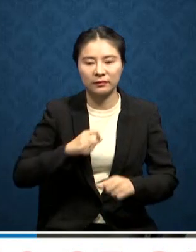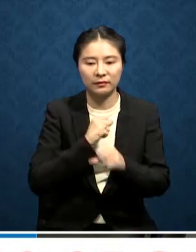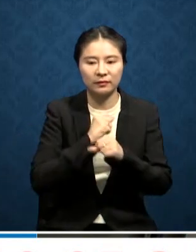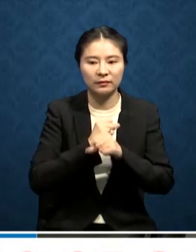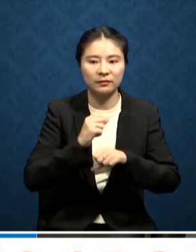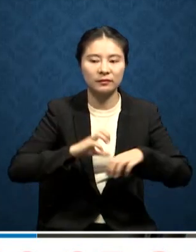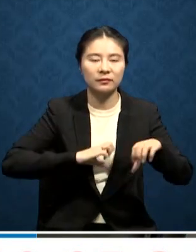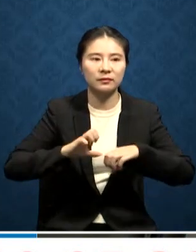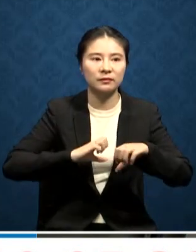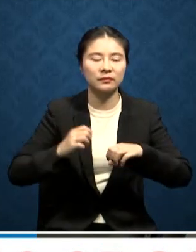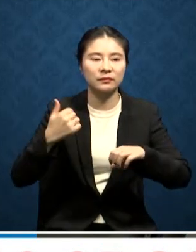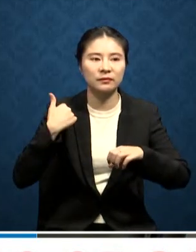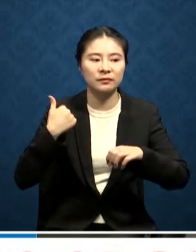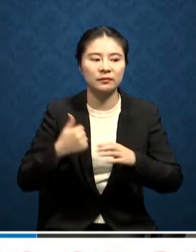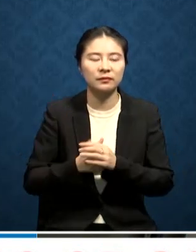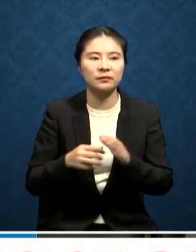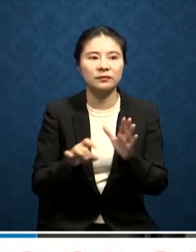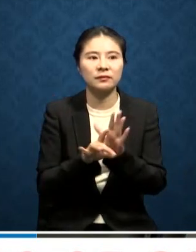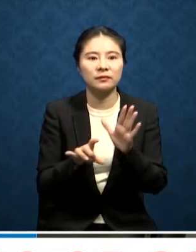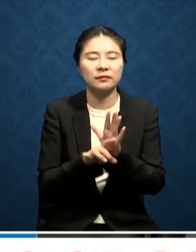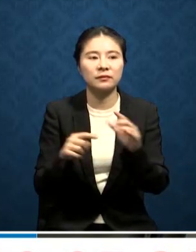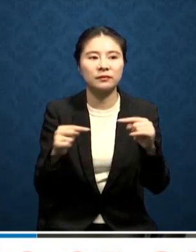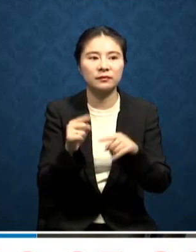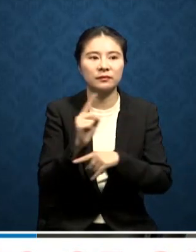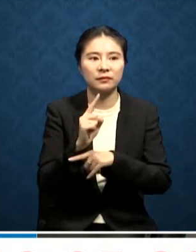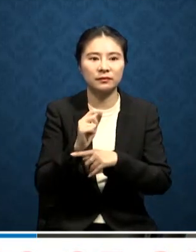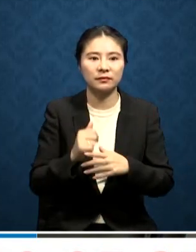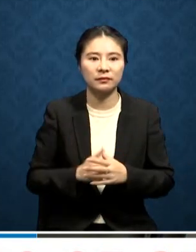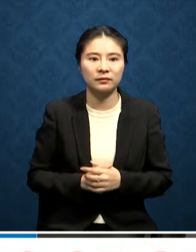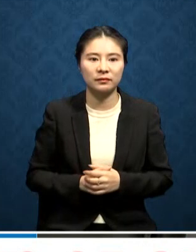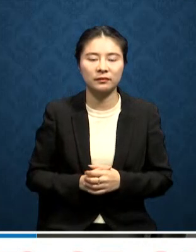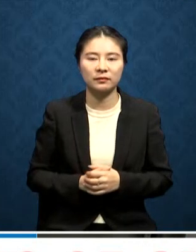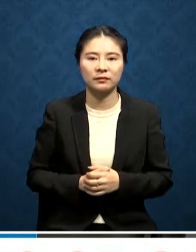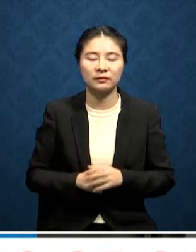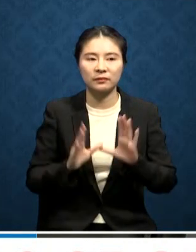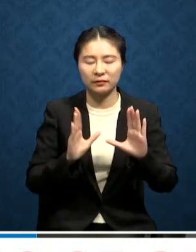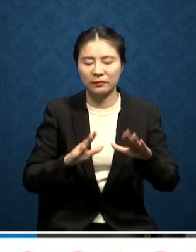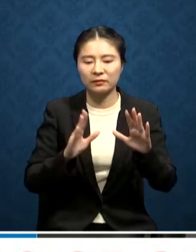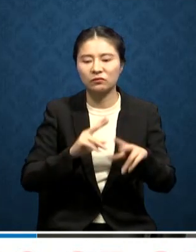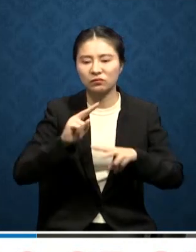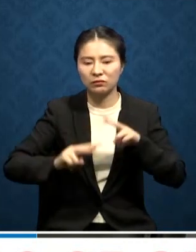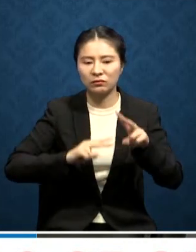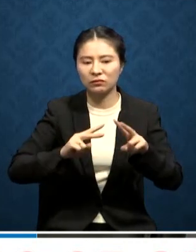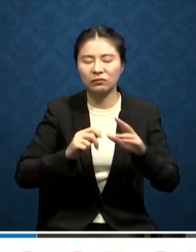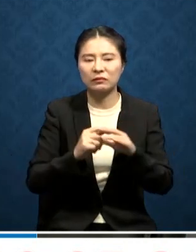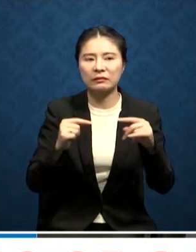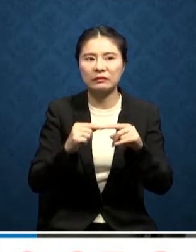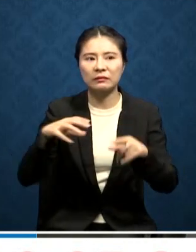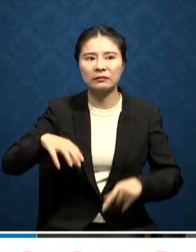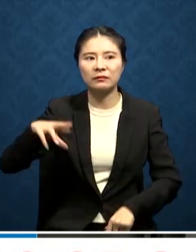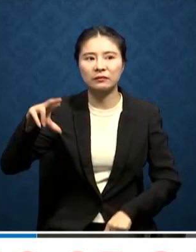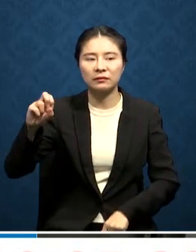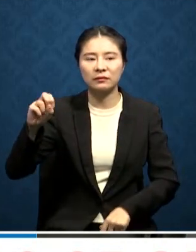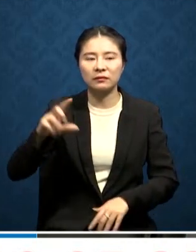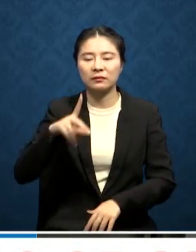การอีกสุดท้ายนะครับฝากท่านดูเรื่องทีวีรัฐสภาให้ด้วยนะ